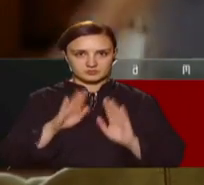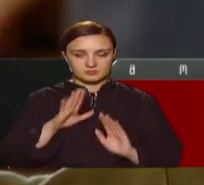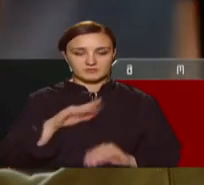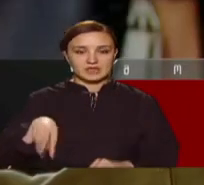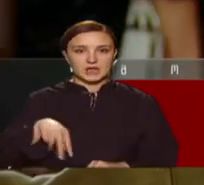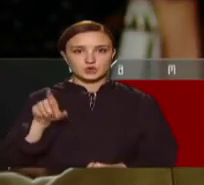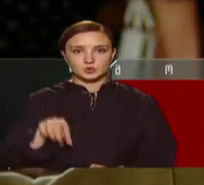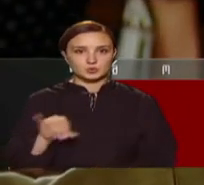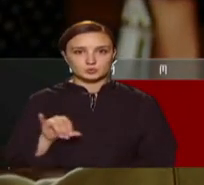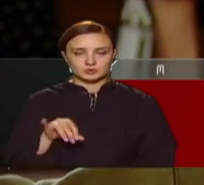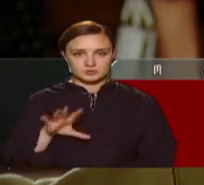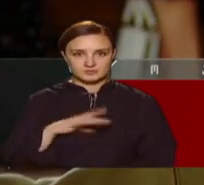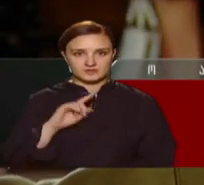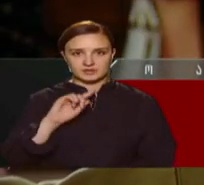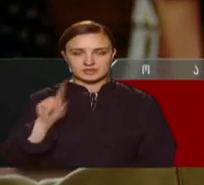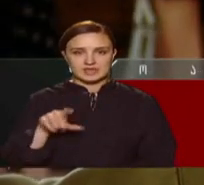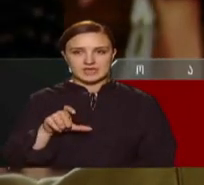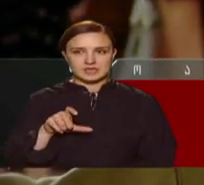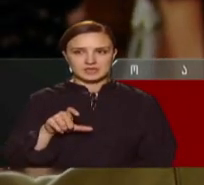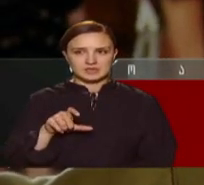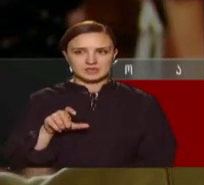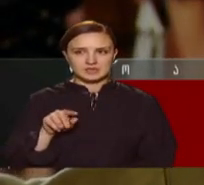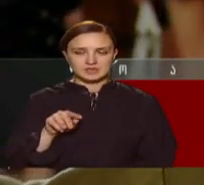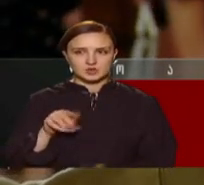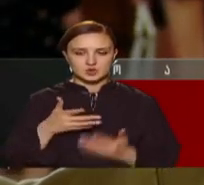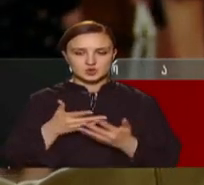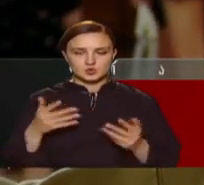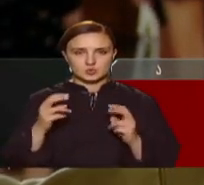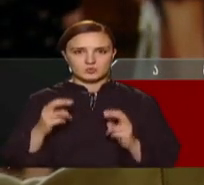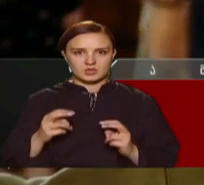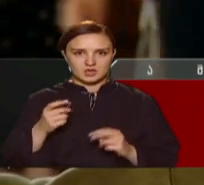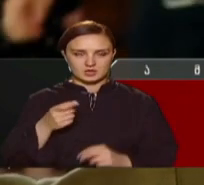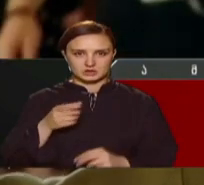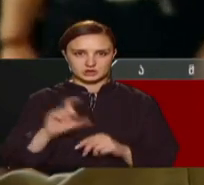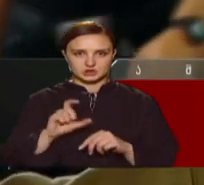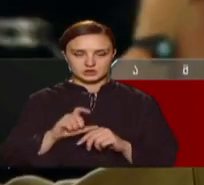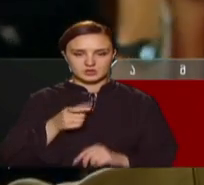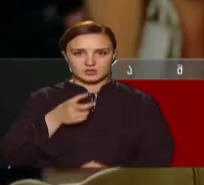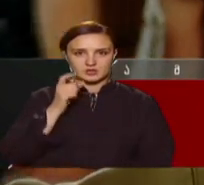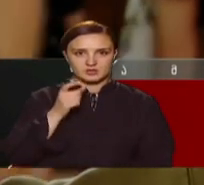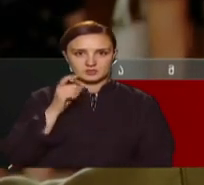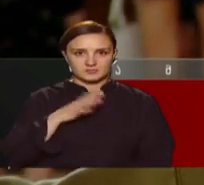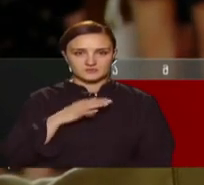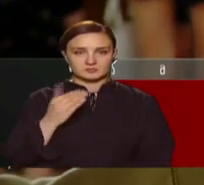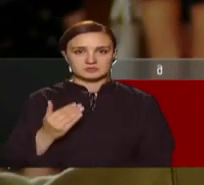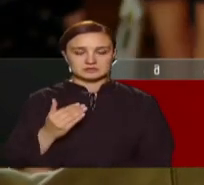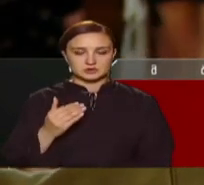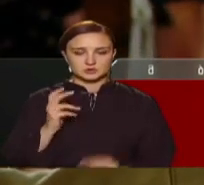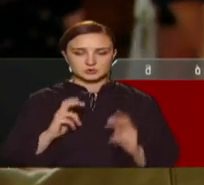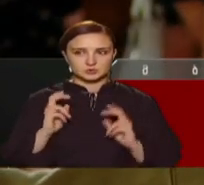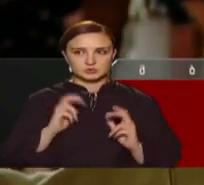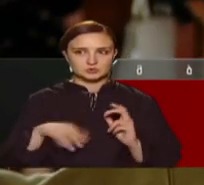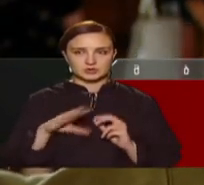დროს იმყოფებოდა ექსპედიციაში და ექსპედიციის შემდეგ იჯდა სუფრასთან ჭიქით ხელში, მაშინ როცა მისი სტუდენტები უკვე დიდი